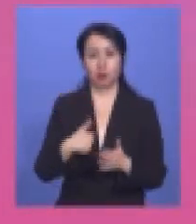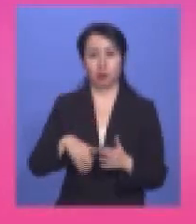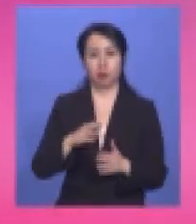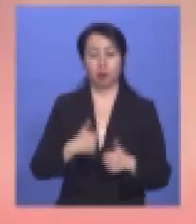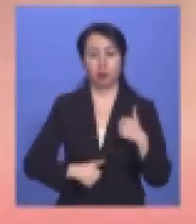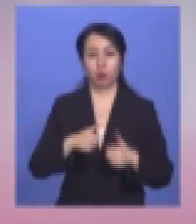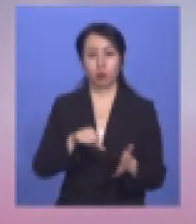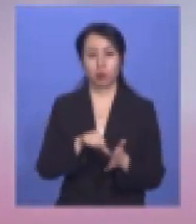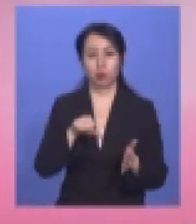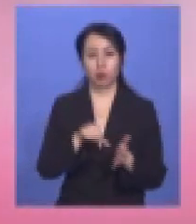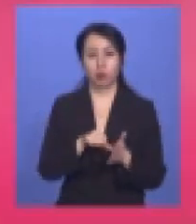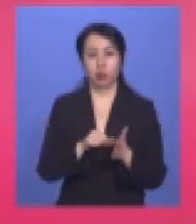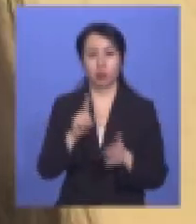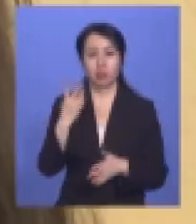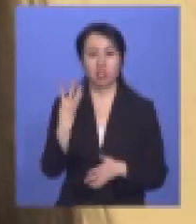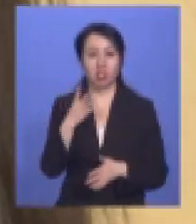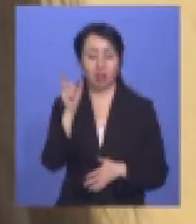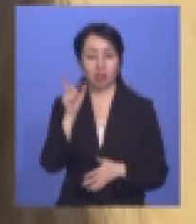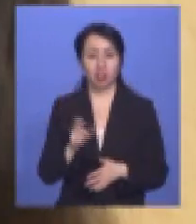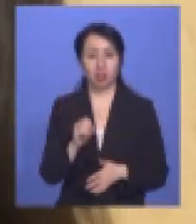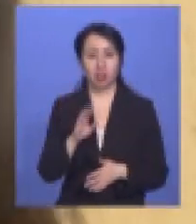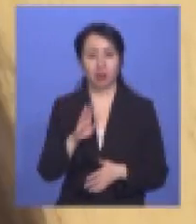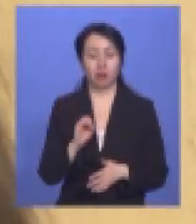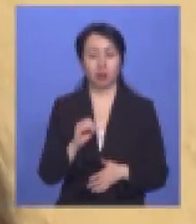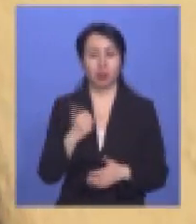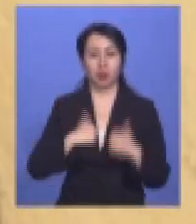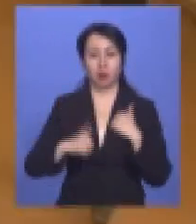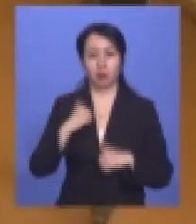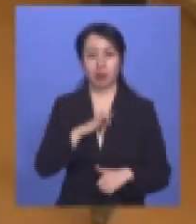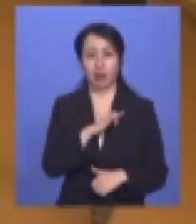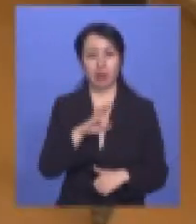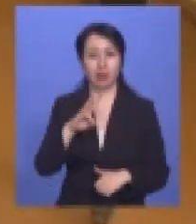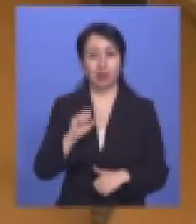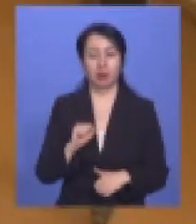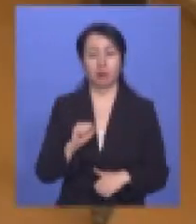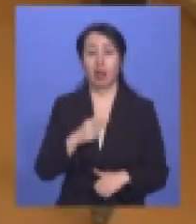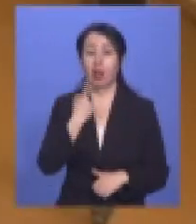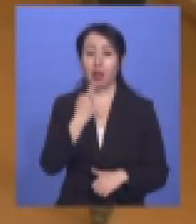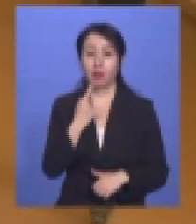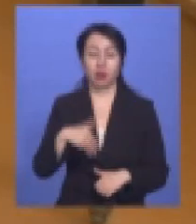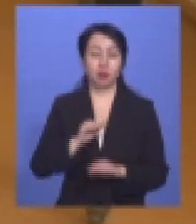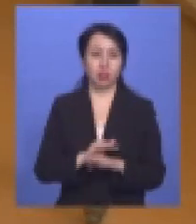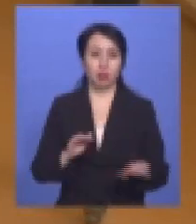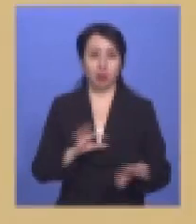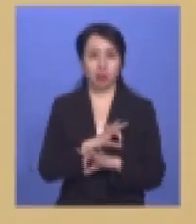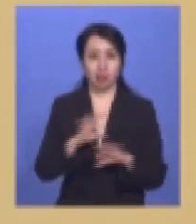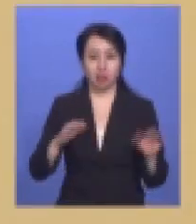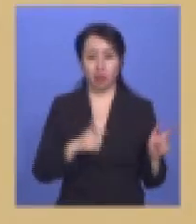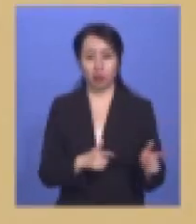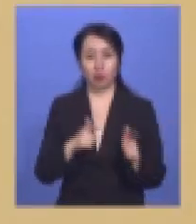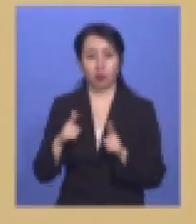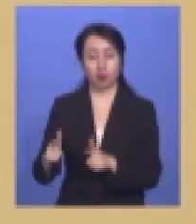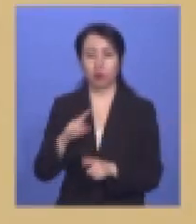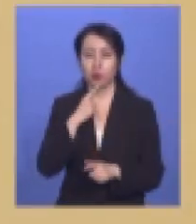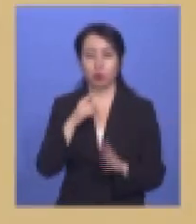конкурсе участвовали свыше 40 человек. Еву сопровождала ее педагог Инна Киянцева. Говорит, все ребята были с хорошей подготовкой и